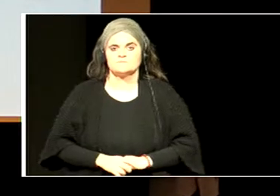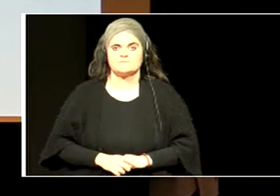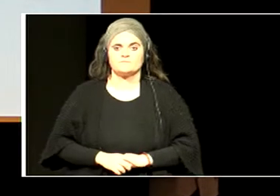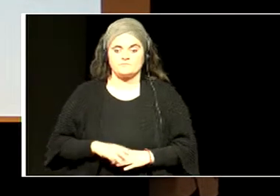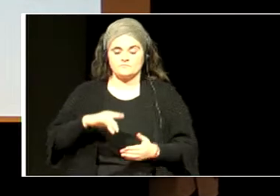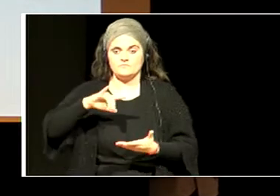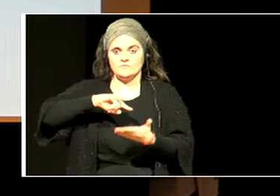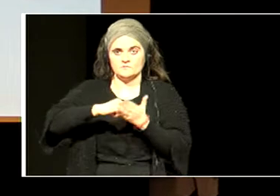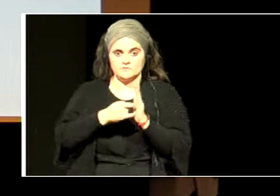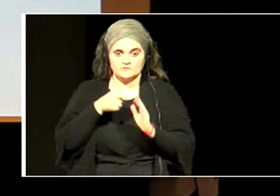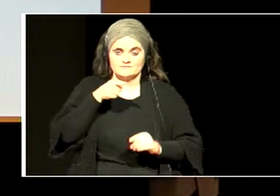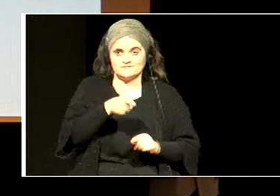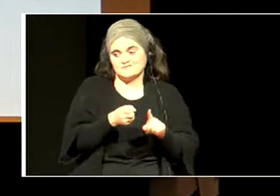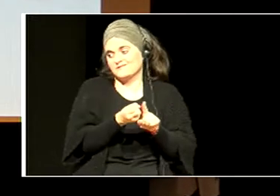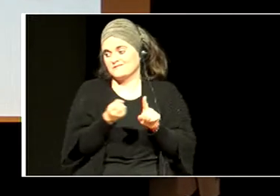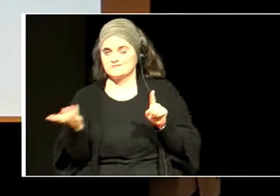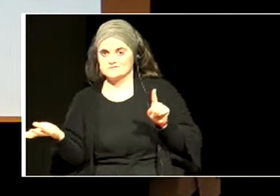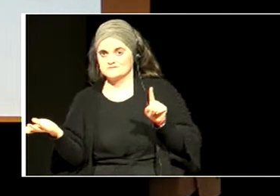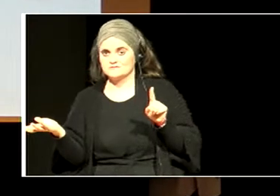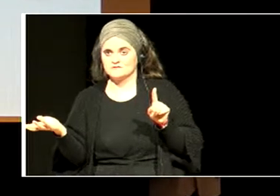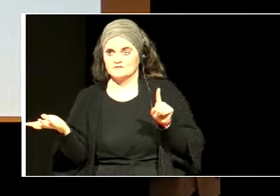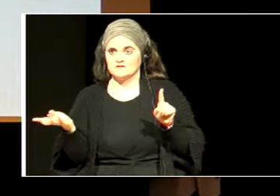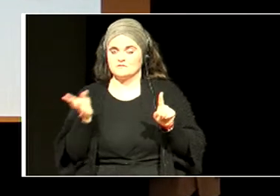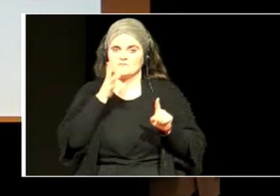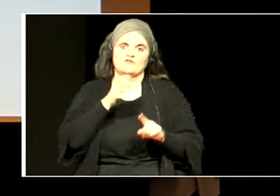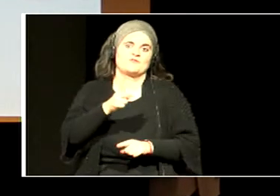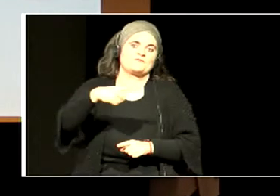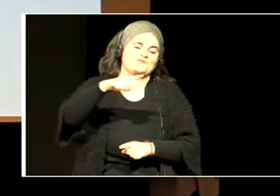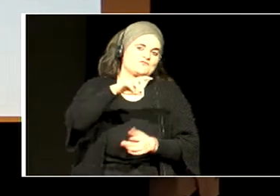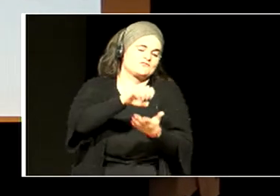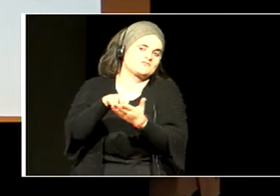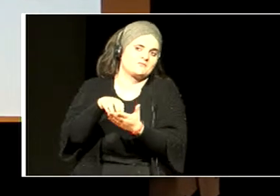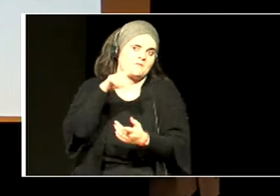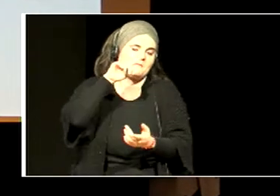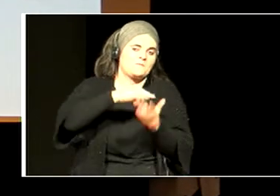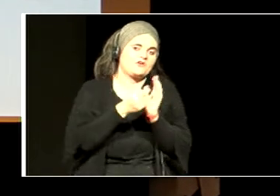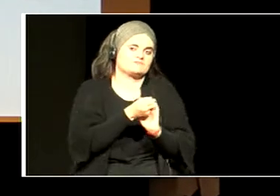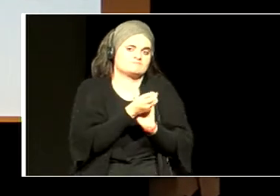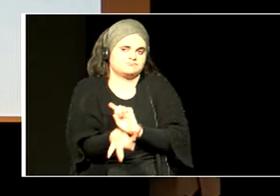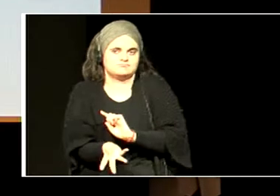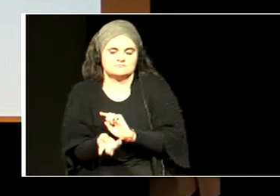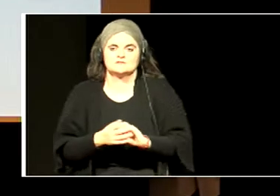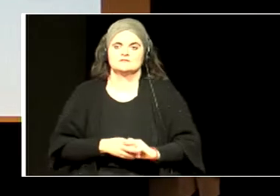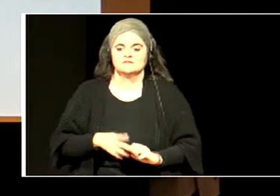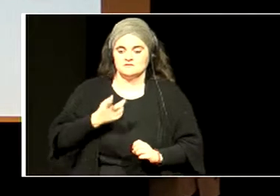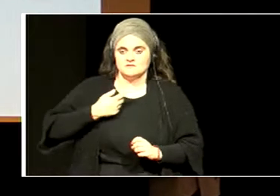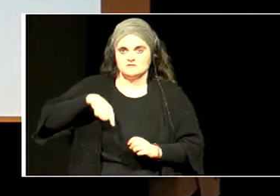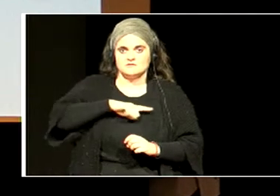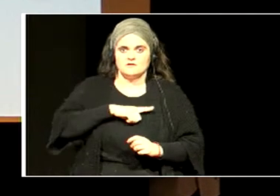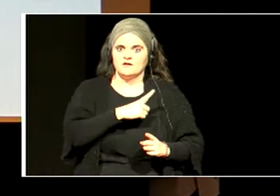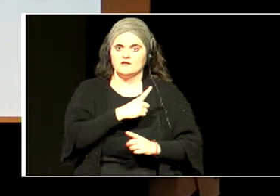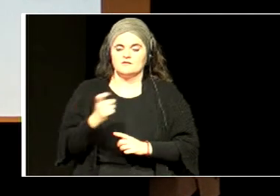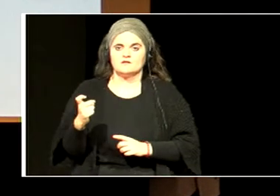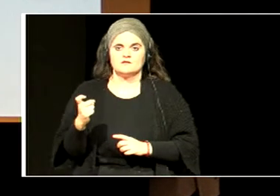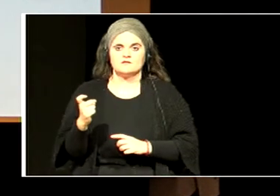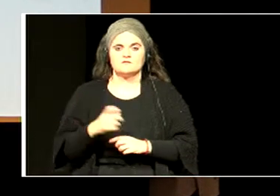Proiektu hori eta besteak, batzu dauzkagula beste ikastetxetan bezala imaginatzen dut, aurrera ateratzeko ezinbestekoa